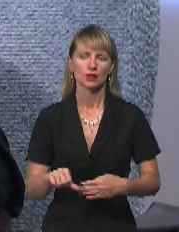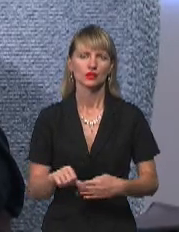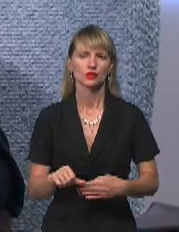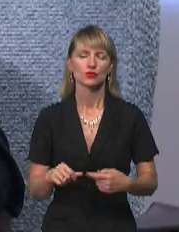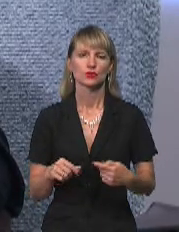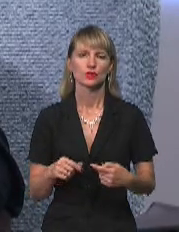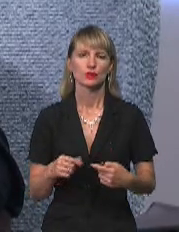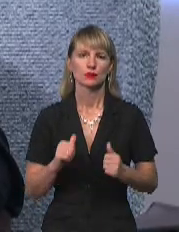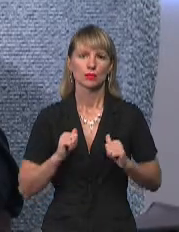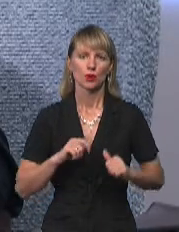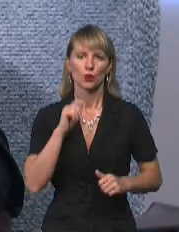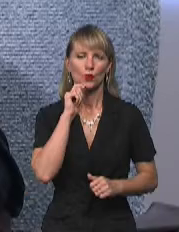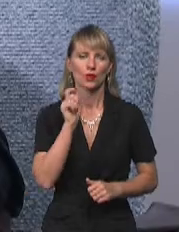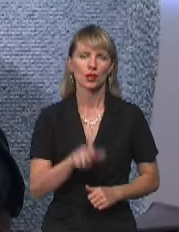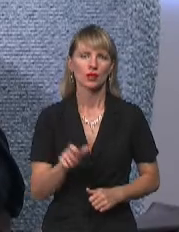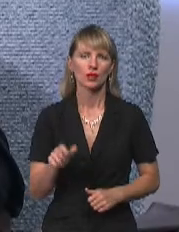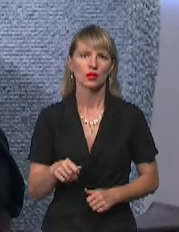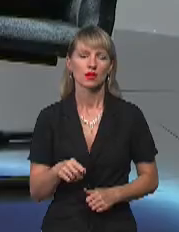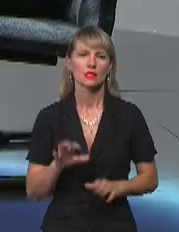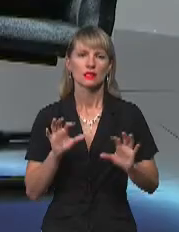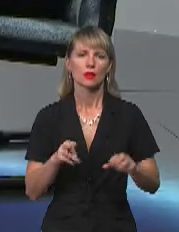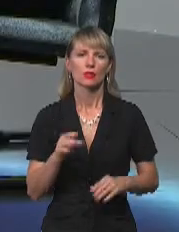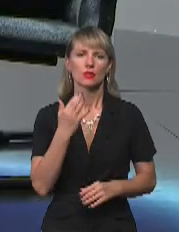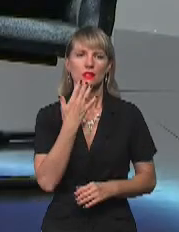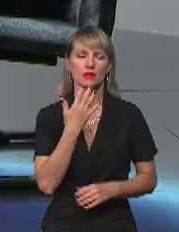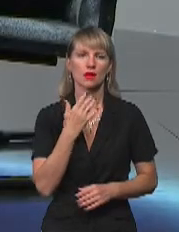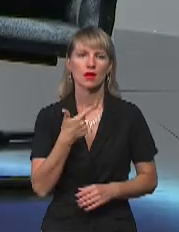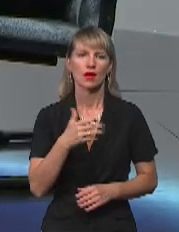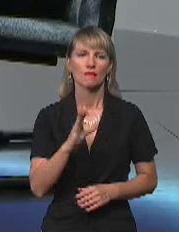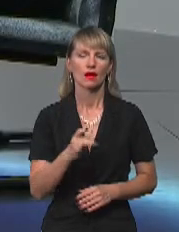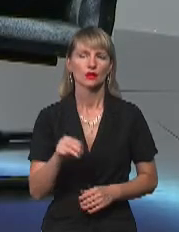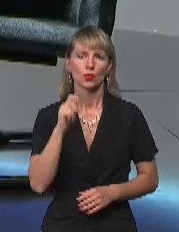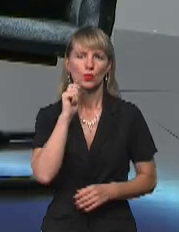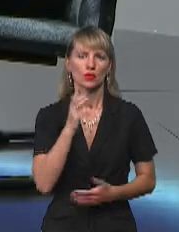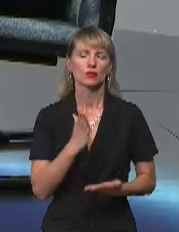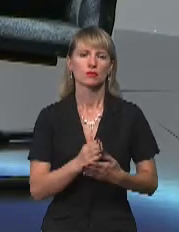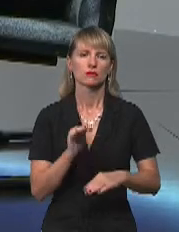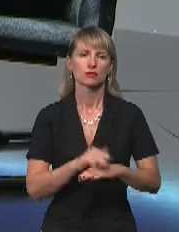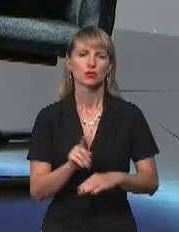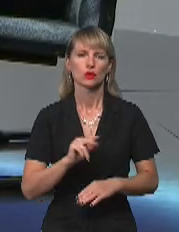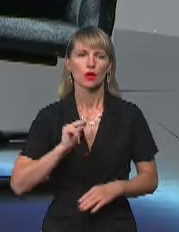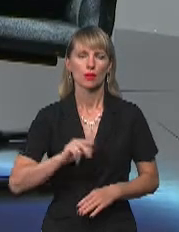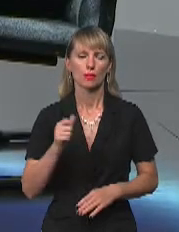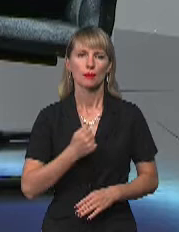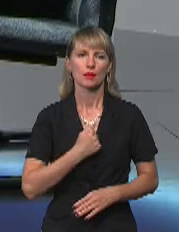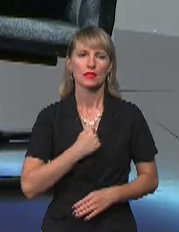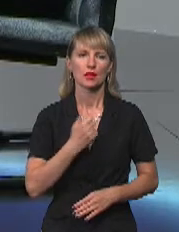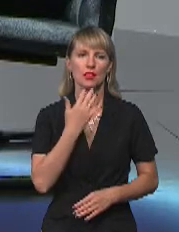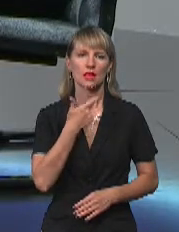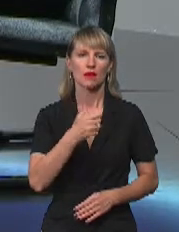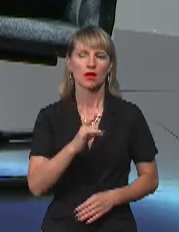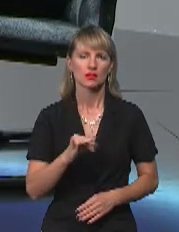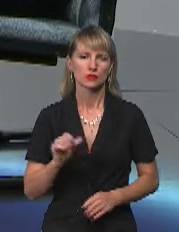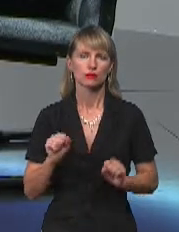законодавчих актів України? Ні, адже в законі про Національну гвардію України також визначено, що працівники, бійці Нацгвардії